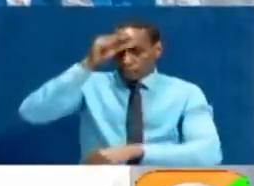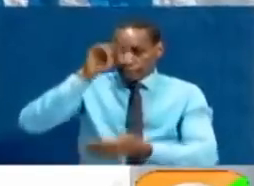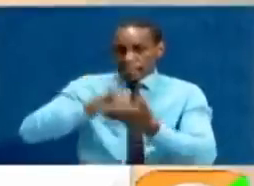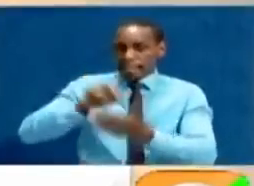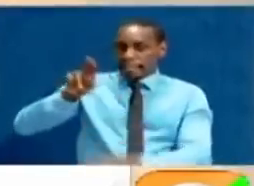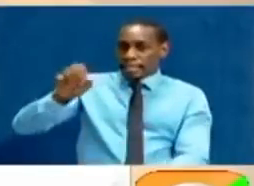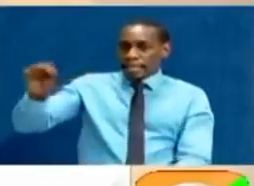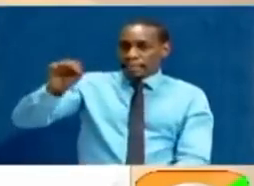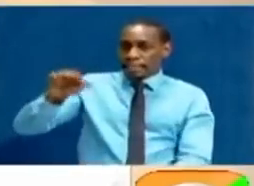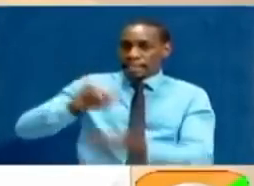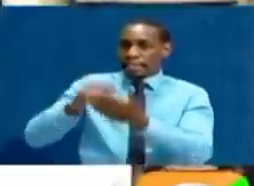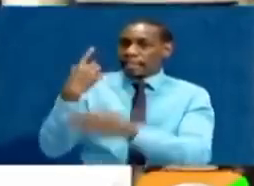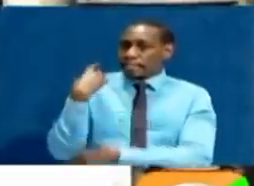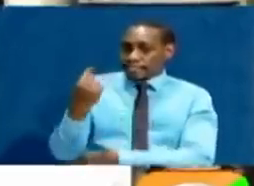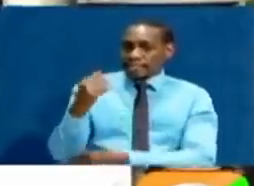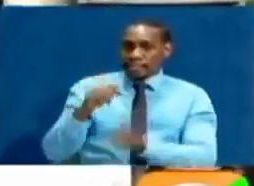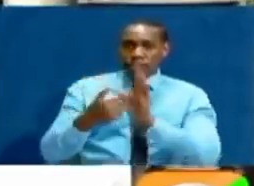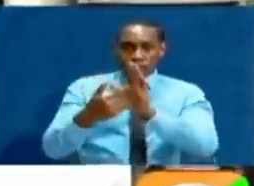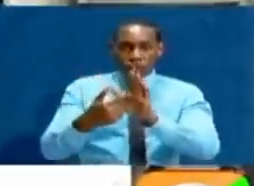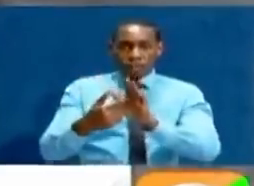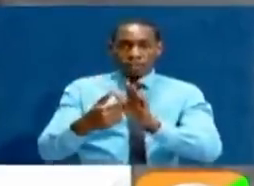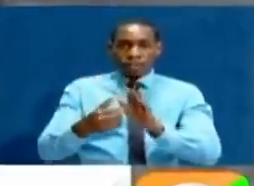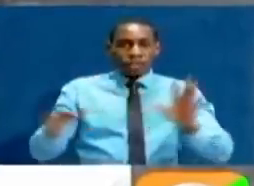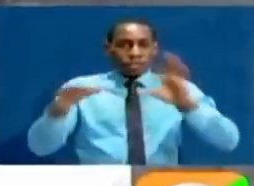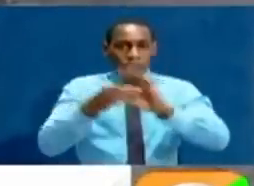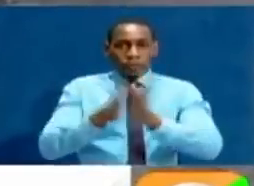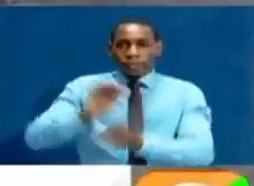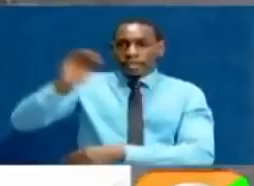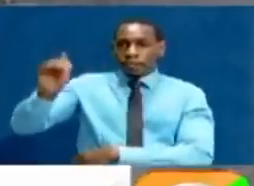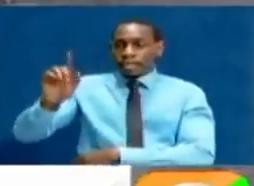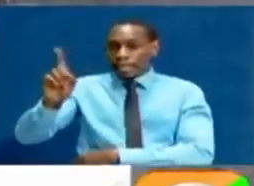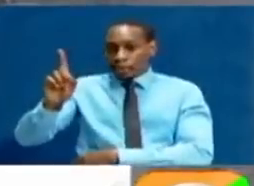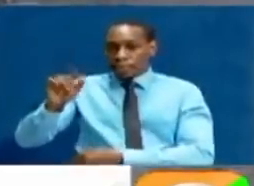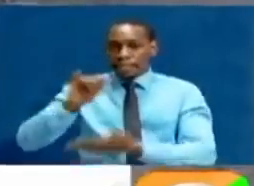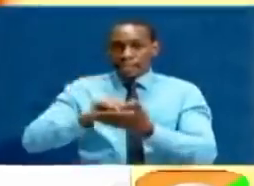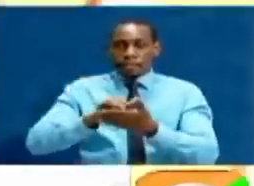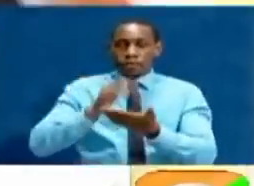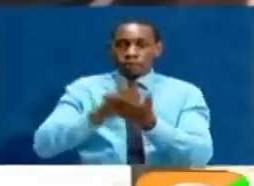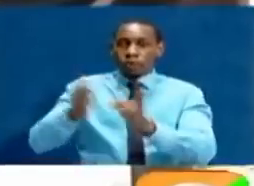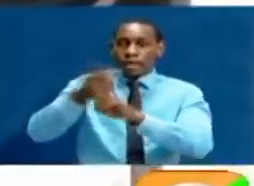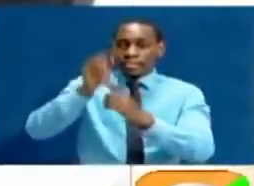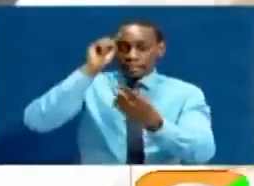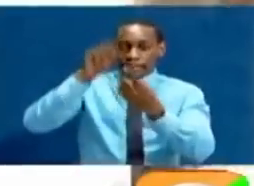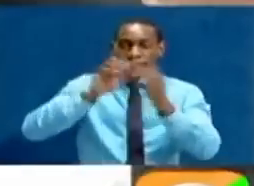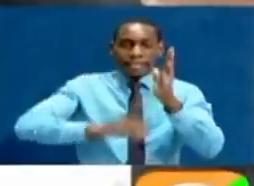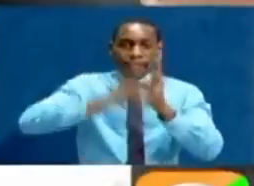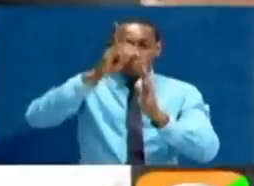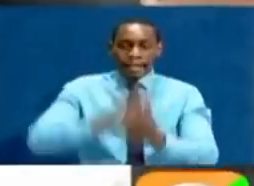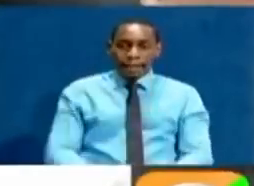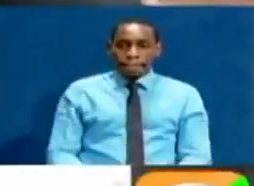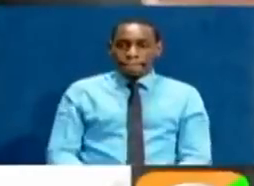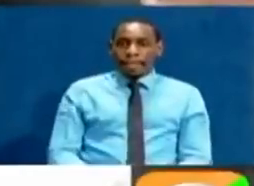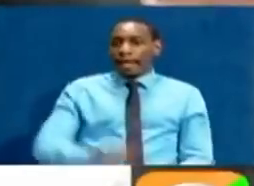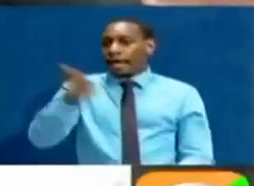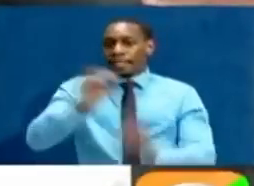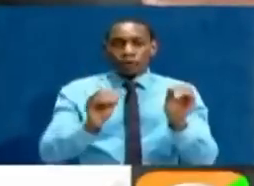kuhakikisha kuwa NMS ambayo hapo jana ilionyesha maridhiano na serikali ya kaunti ya Nairobi inatimiza malengo yake ya maendeleo. Nothing